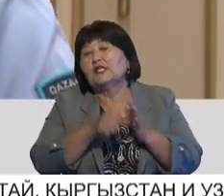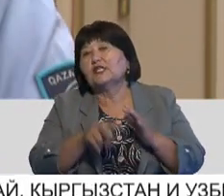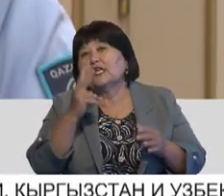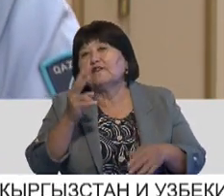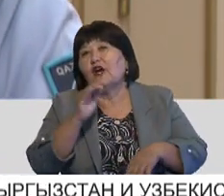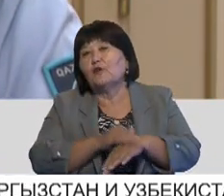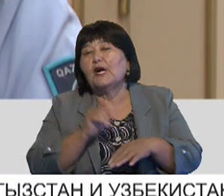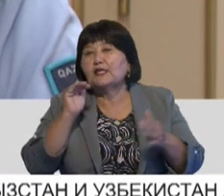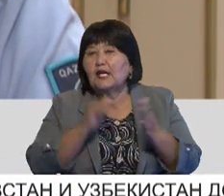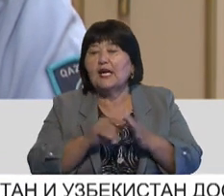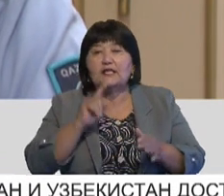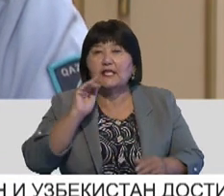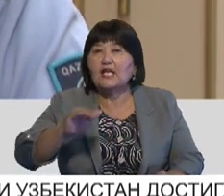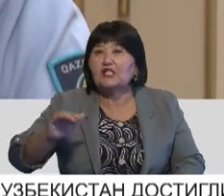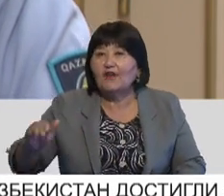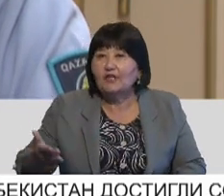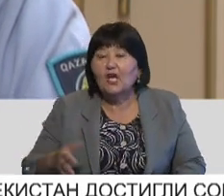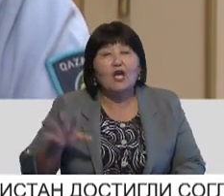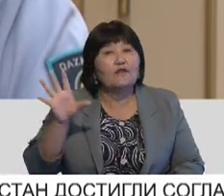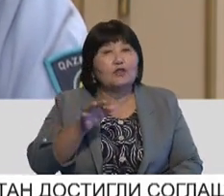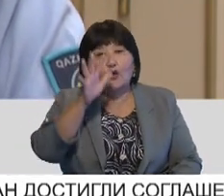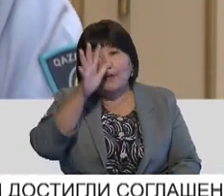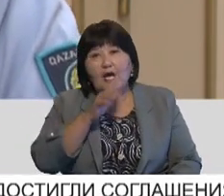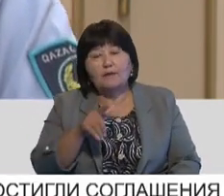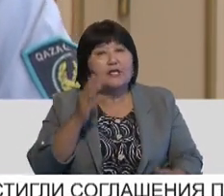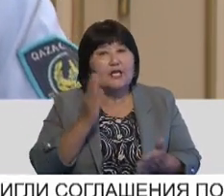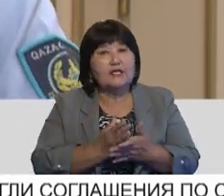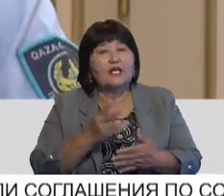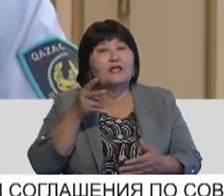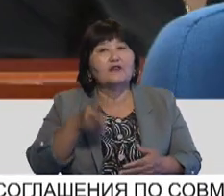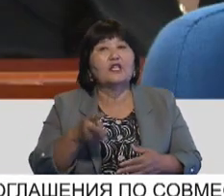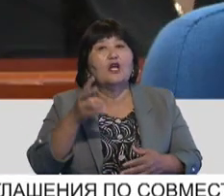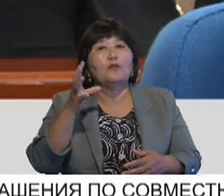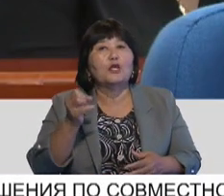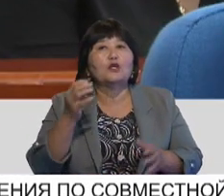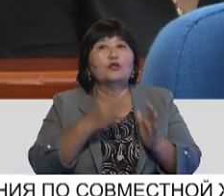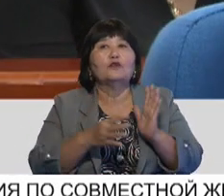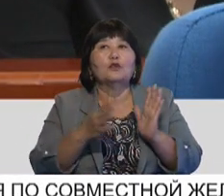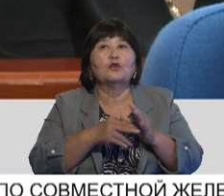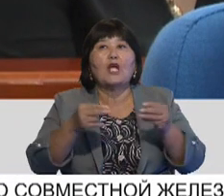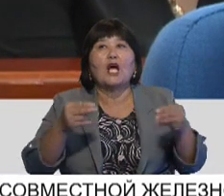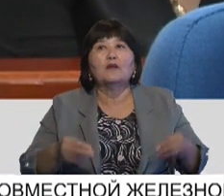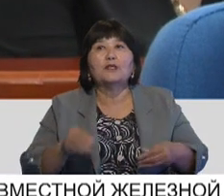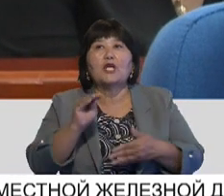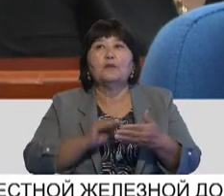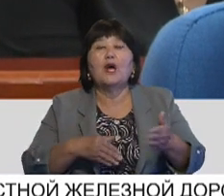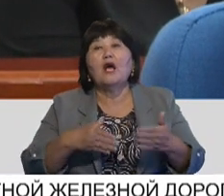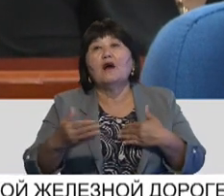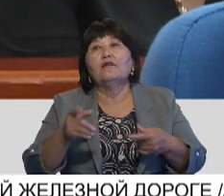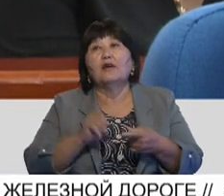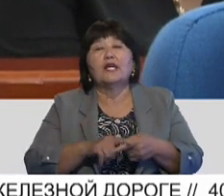62 факта касательно несовершеннолетних. Всего за 5 месяцев составлено 2599 административных протоколов в